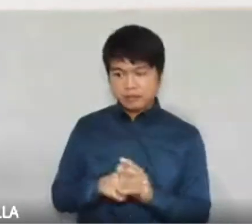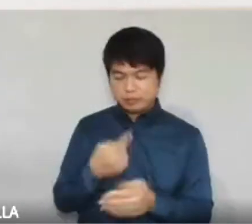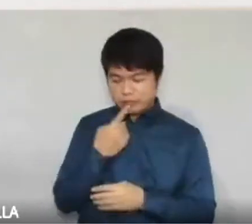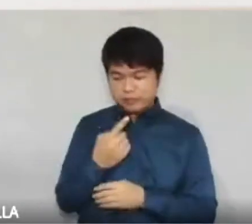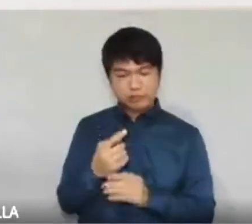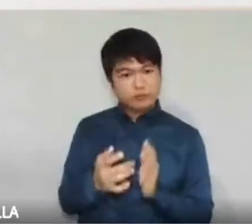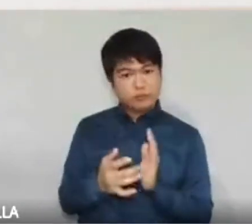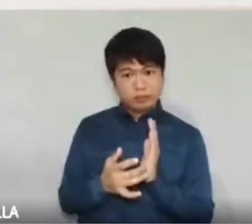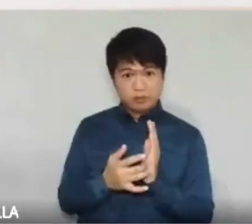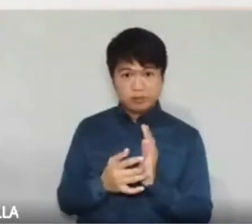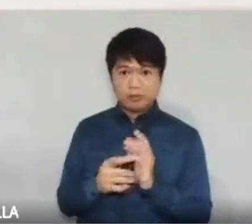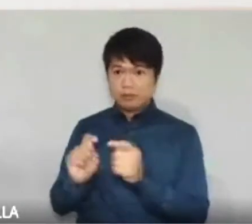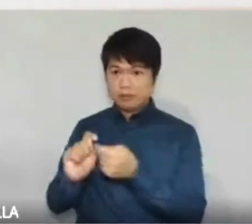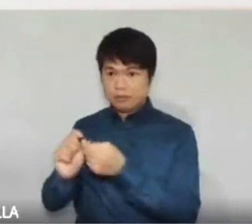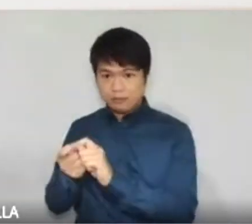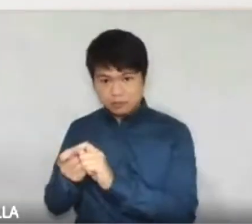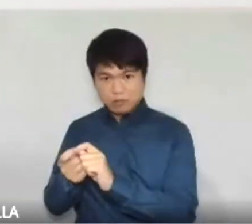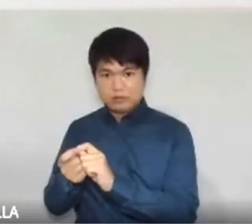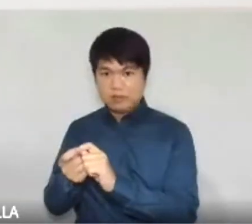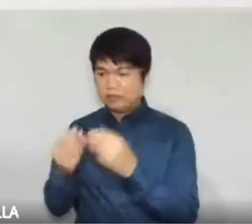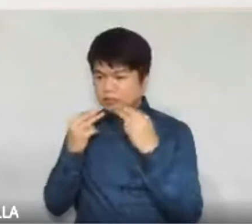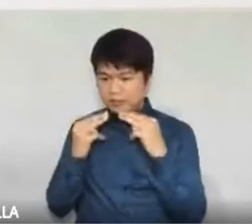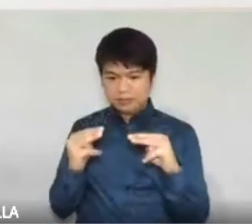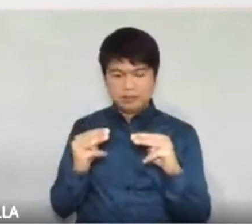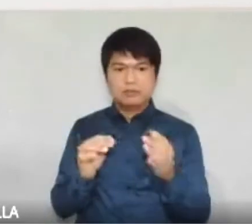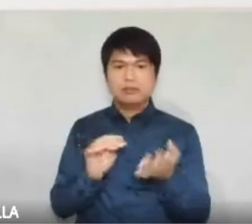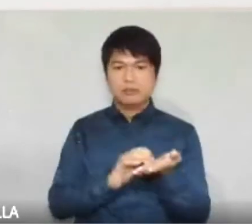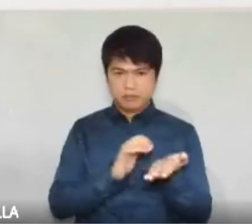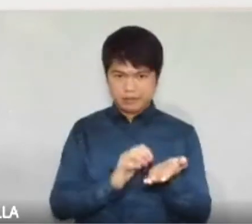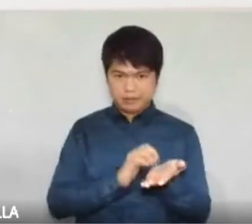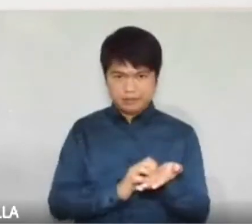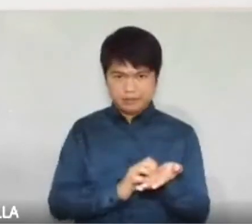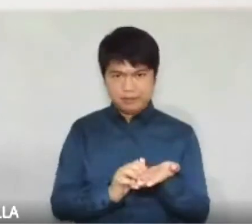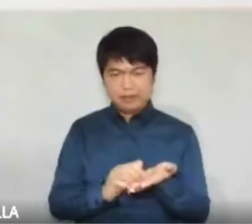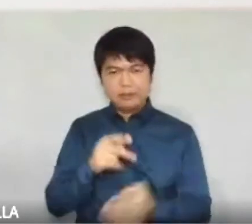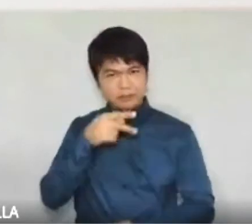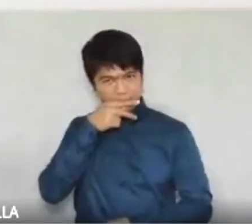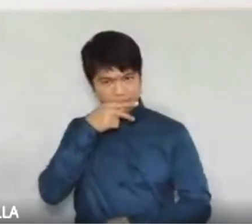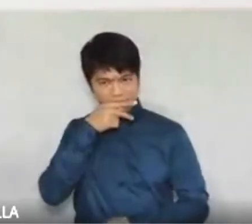sa terminology, sa messaging at sa practice at sa privacy.